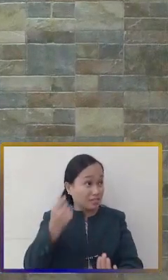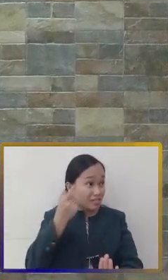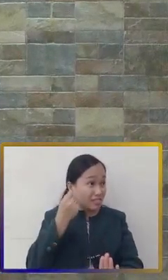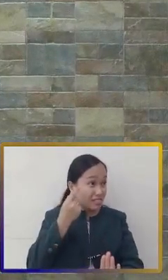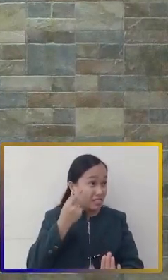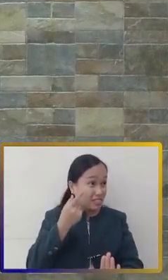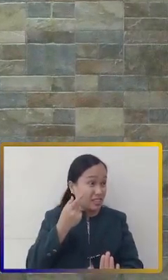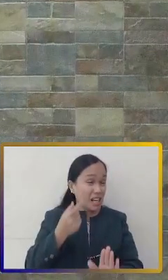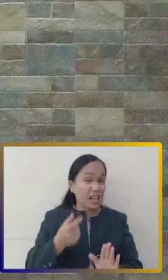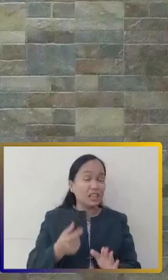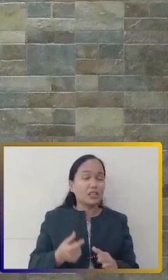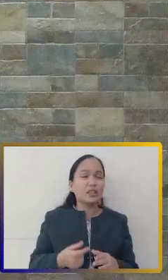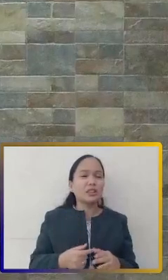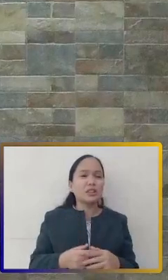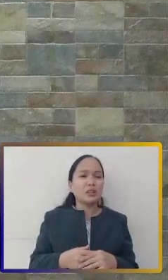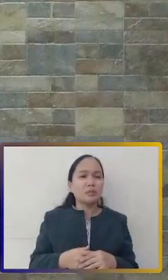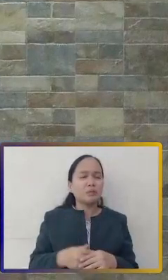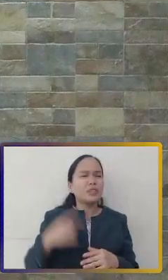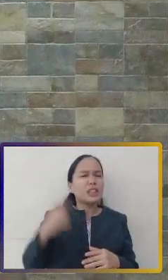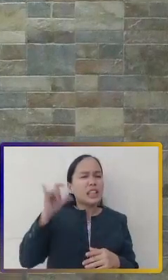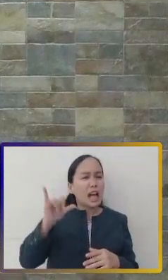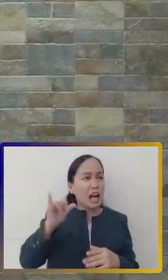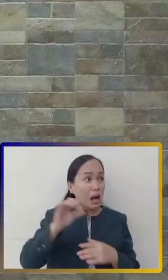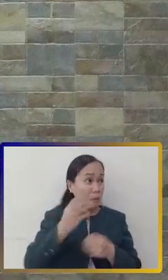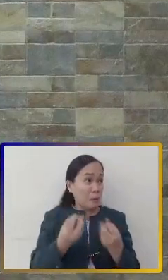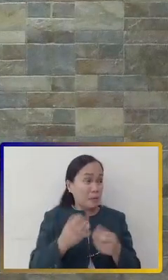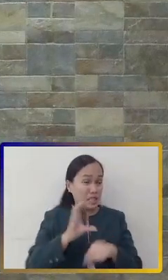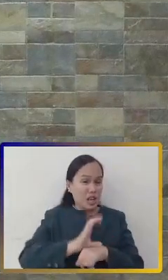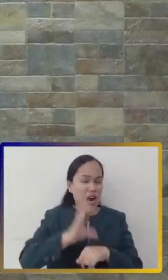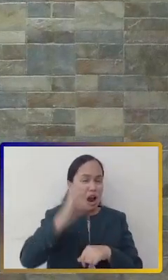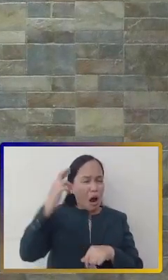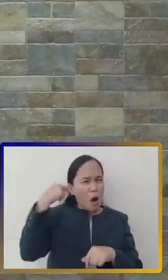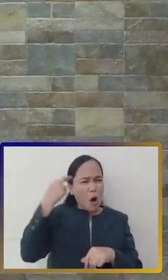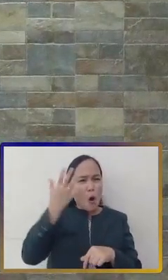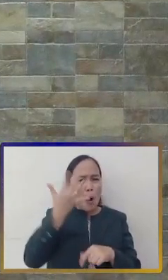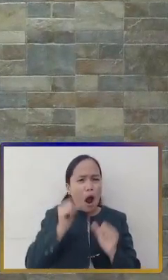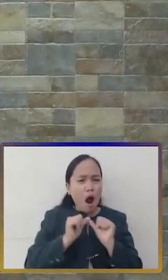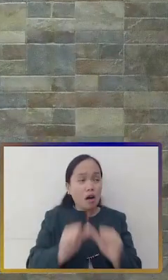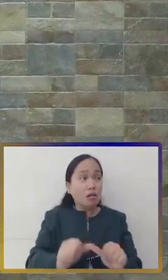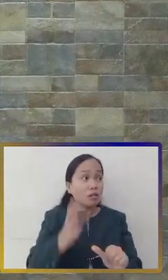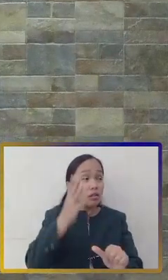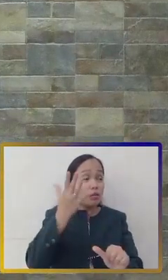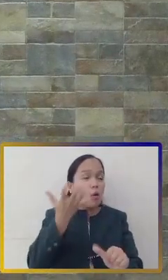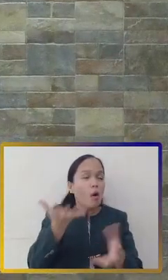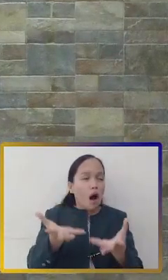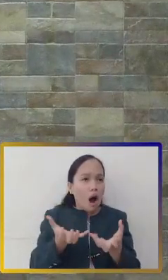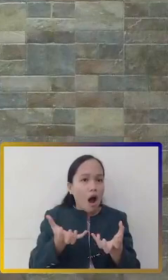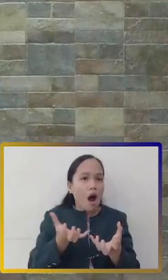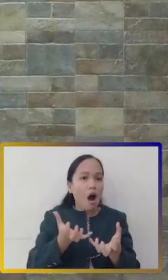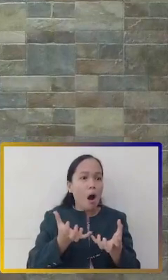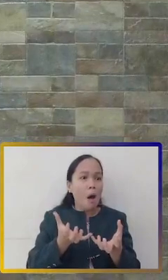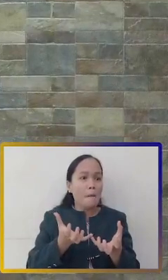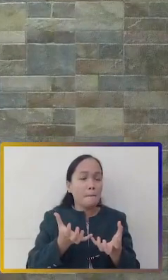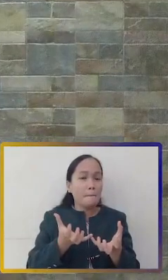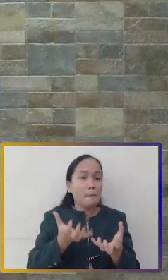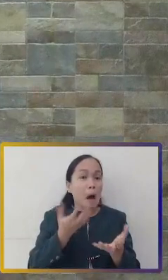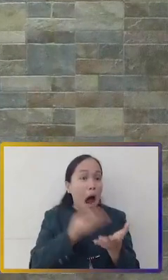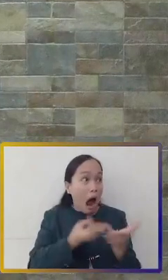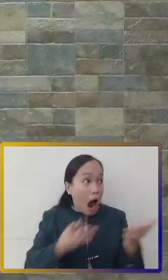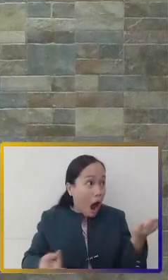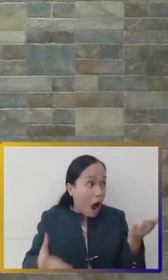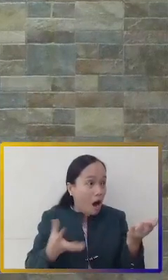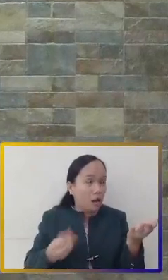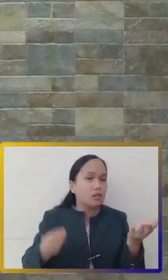I hope nakikita niyo po yan. Inuulit ko, they are materially and politically motivated. Kaya hindi